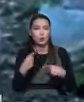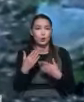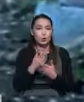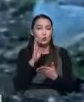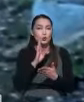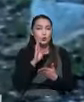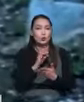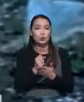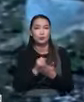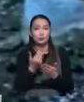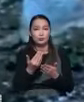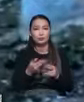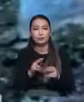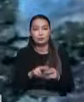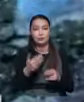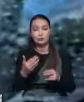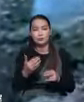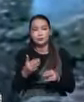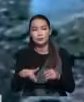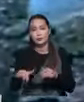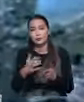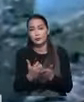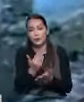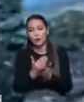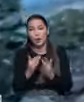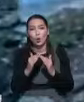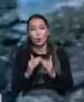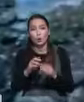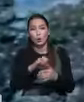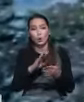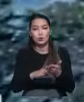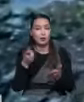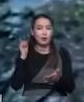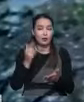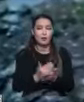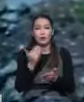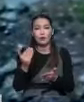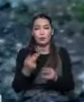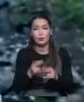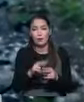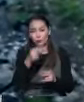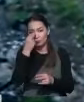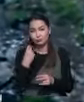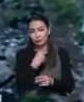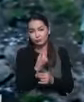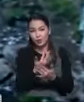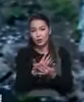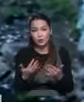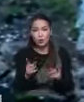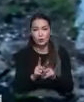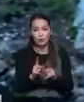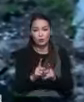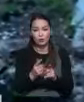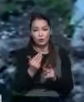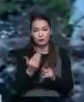құрғап, көне қаланың орны табылды. Тұрғын үйлердің 19-шы ғасырға тиесілі шіркеумен түрлі қорымдардың